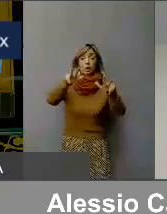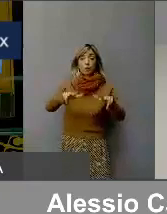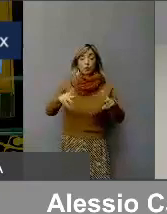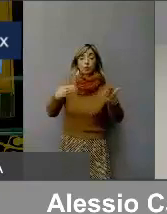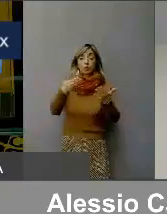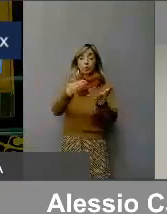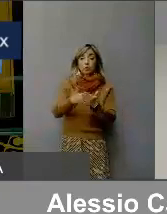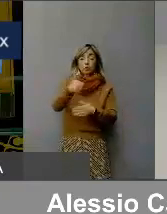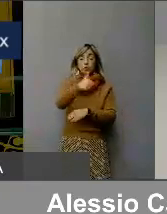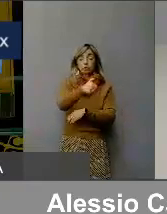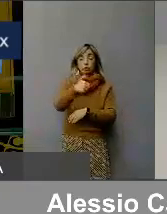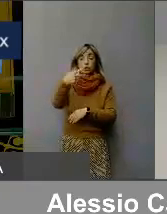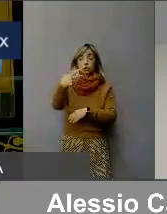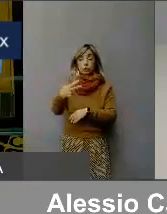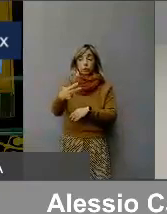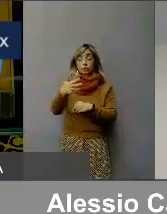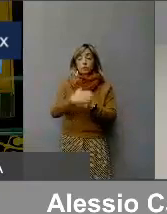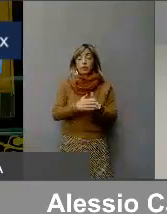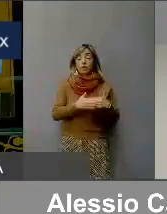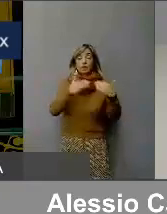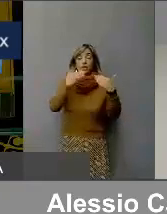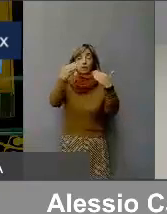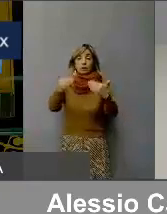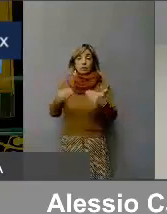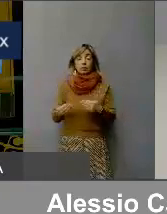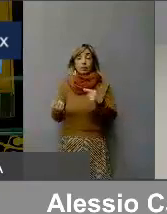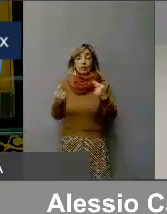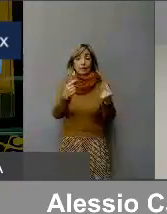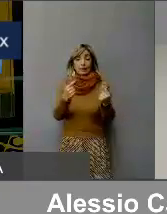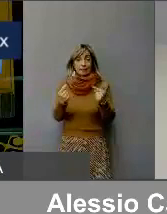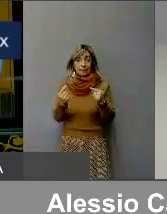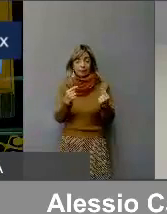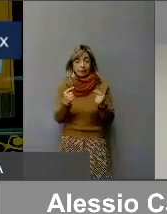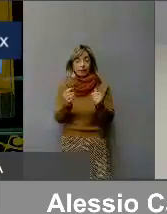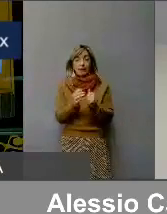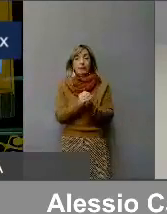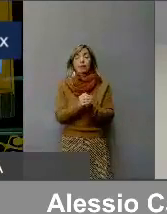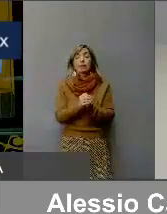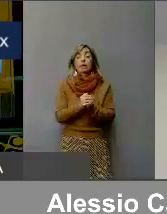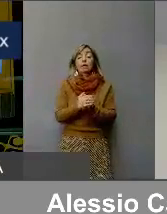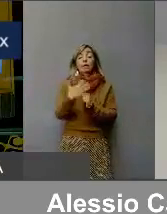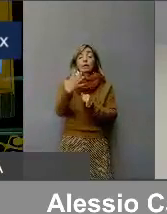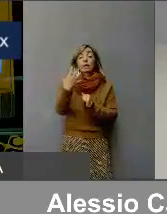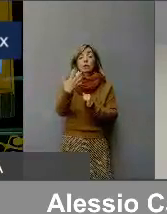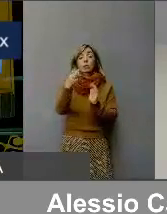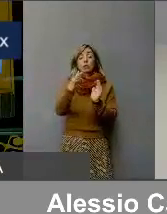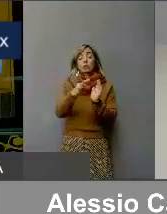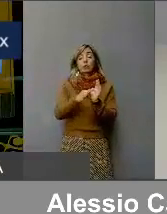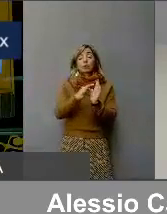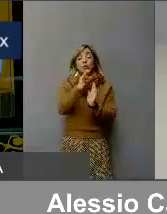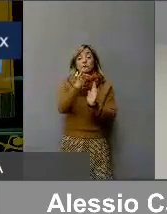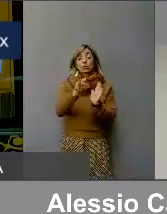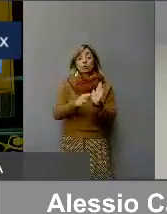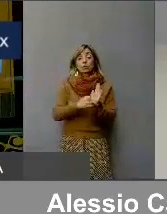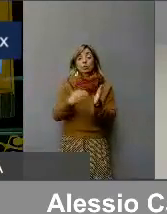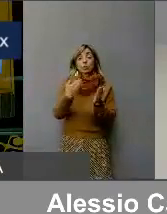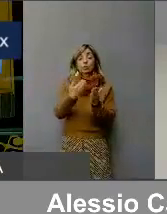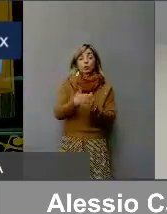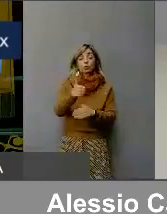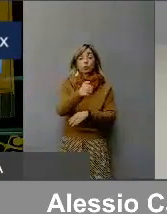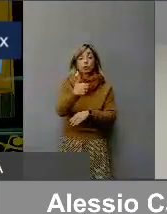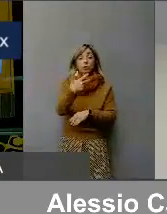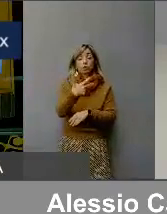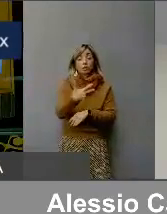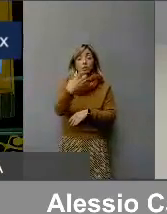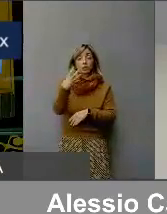103 ora passiamo alla trattazione il quinto punto all ordine del giorno la mozione 134